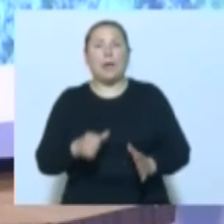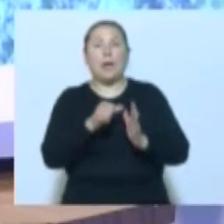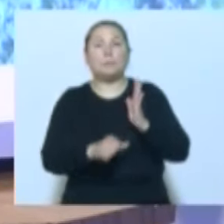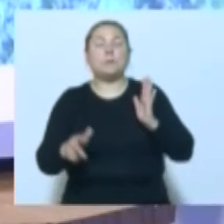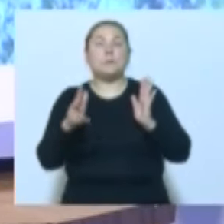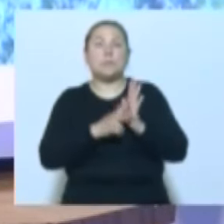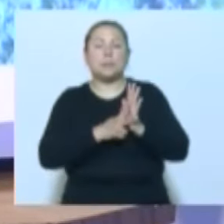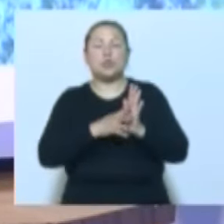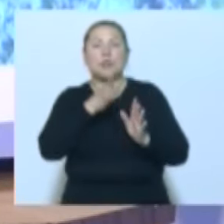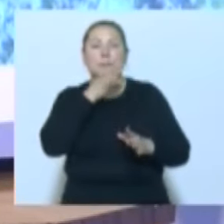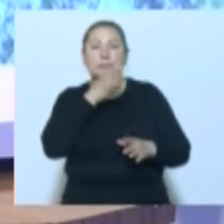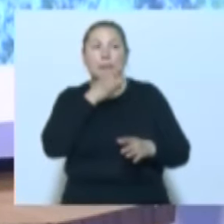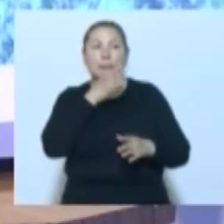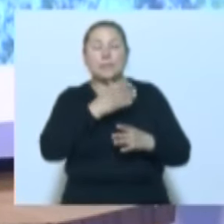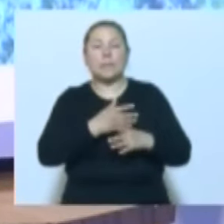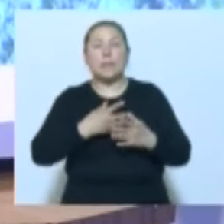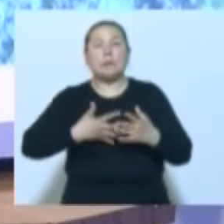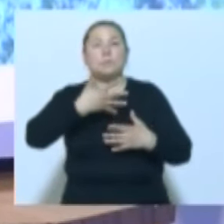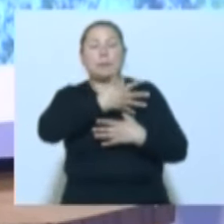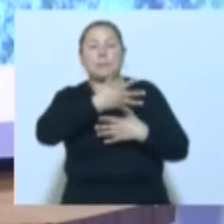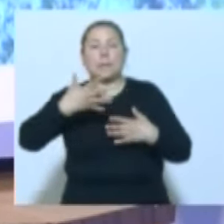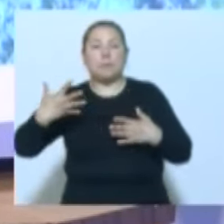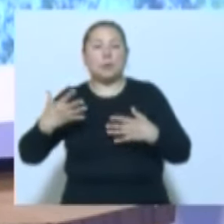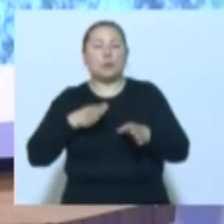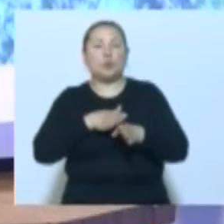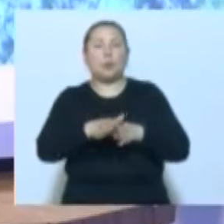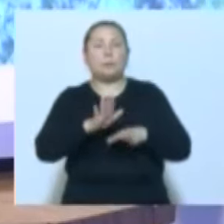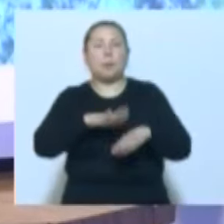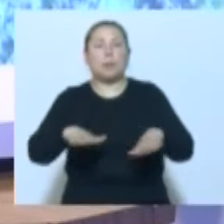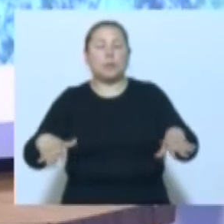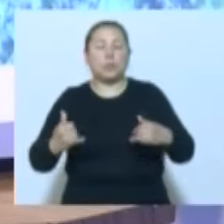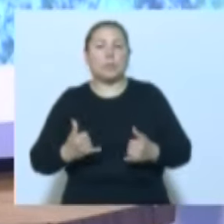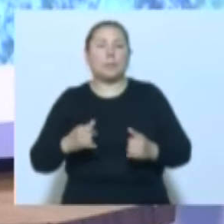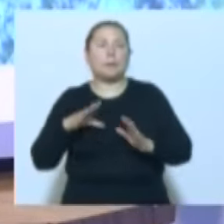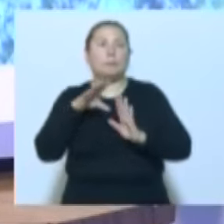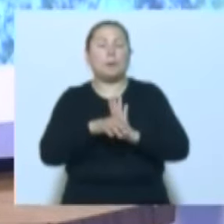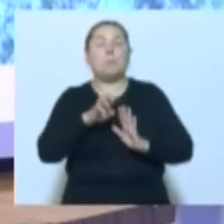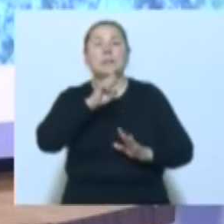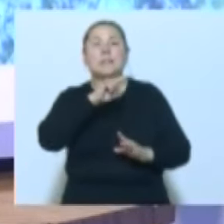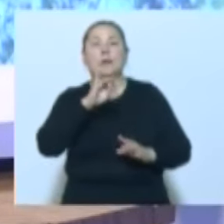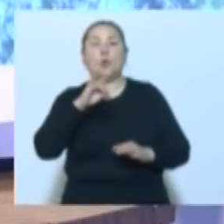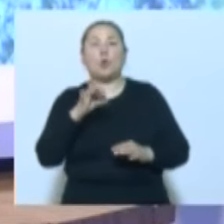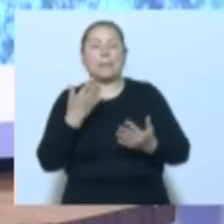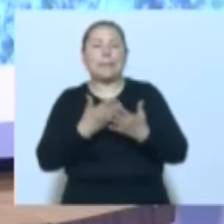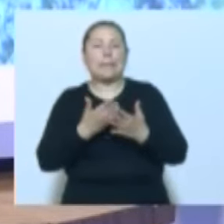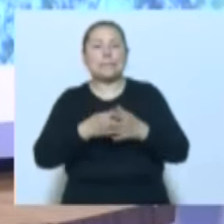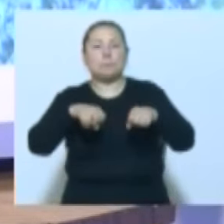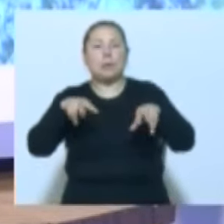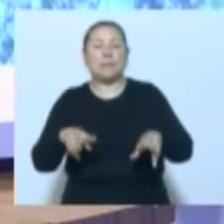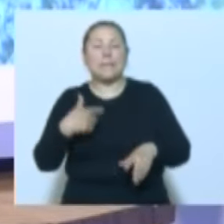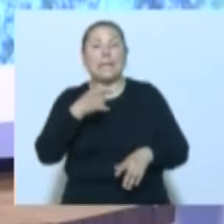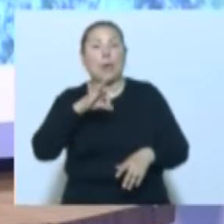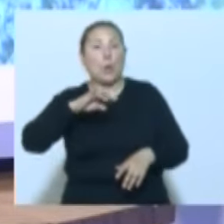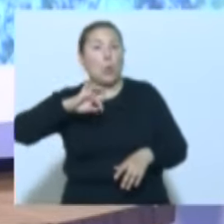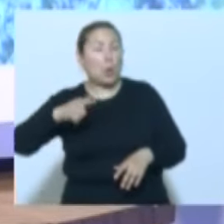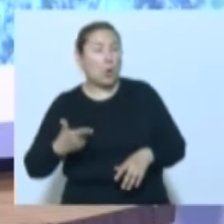68 жастағы ақтаулық тұрғын 5 қабатты үйдің айналасын түгел бау-бақшаға айналдырған. Базаргүл Боғасованың негізгі мамандығы геолог.